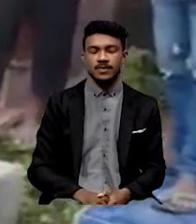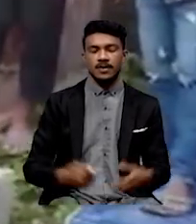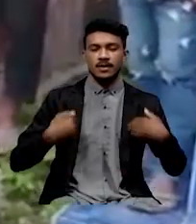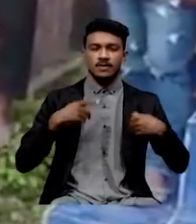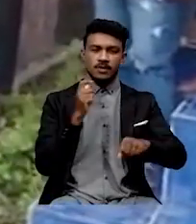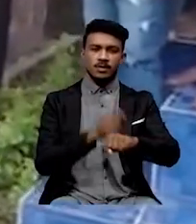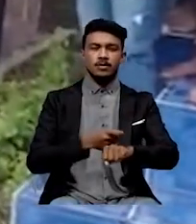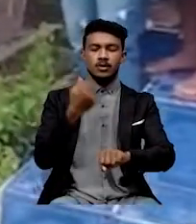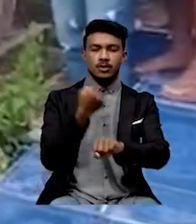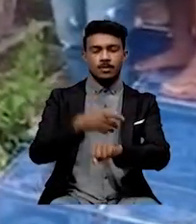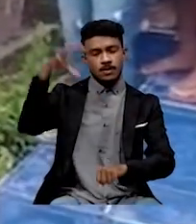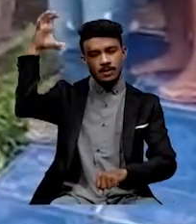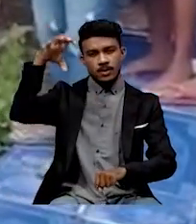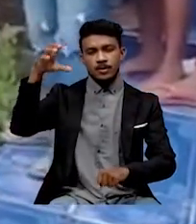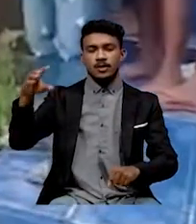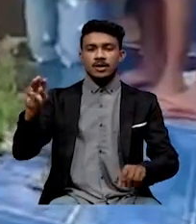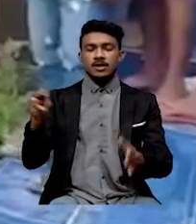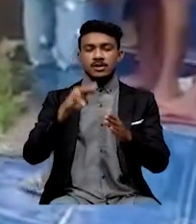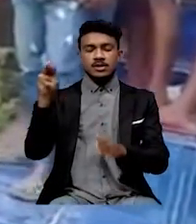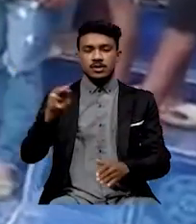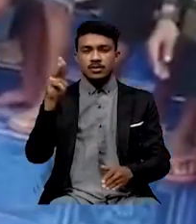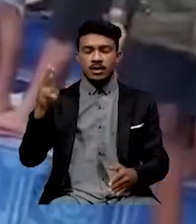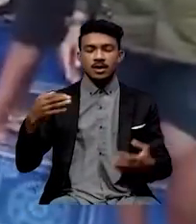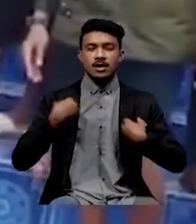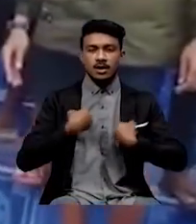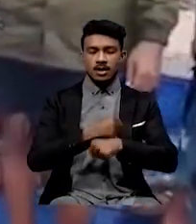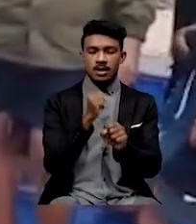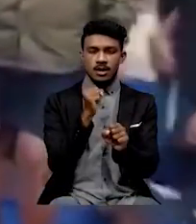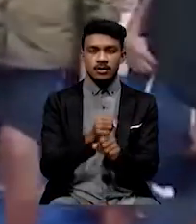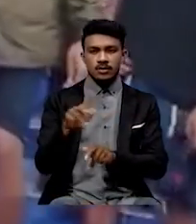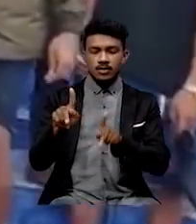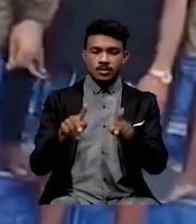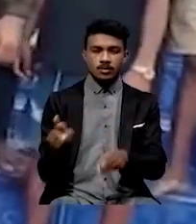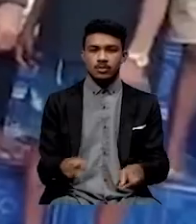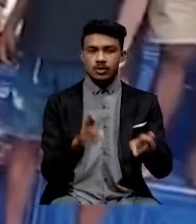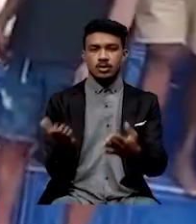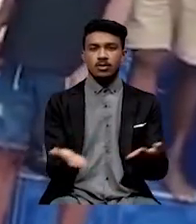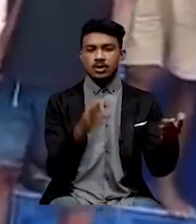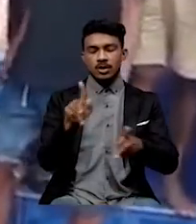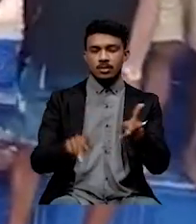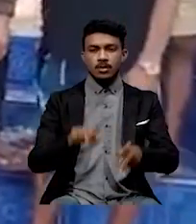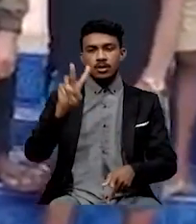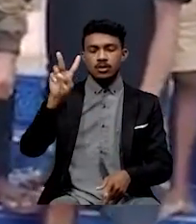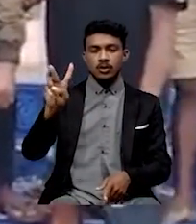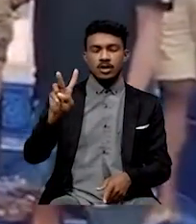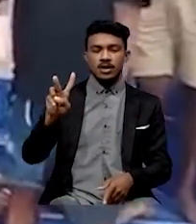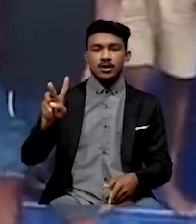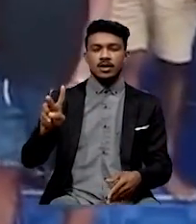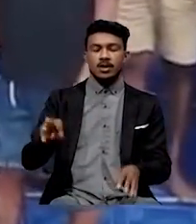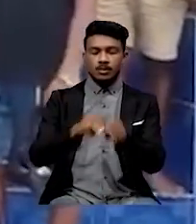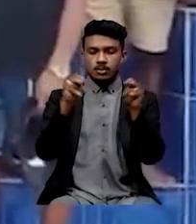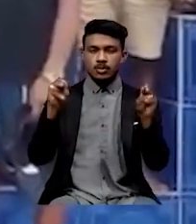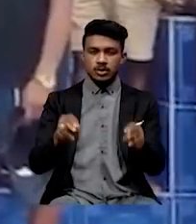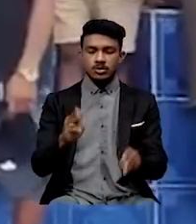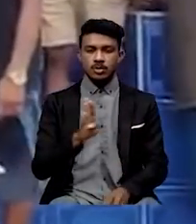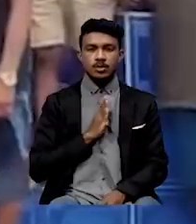Acontecimento udambot ia segunda semana ne resulta motalaku lori mane neng rua ia suku Sibuni, posto administrativo